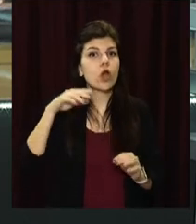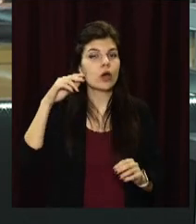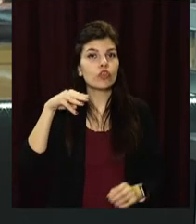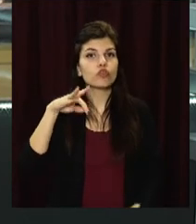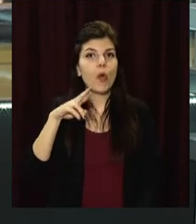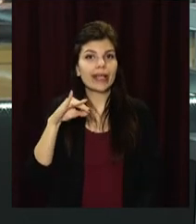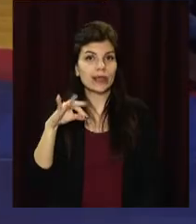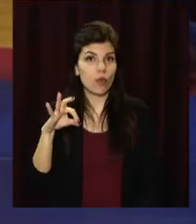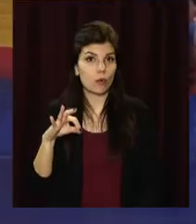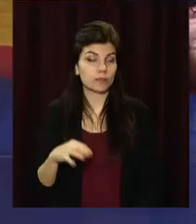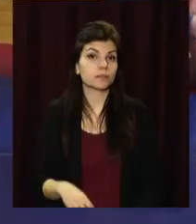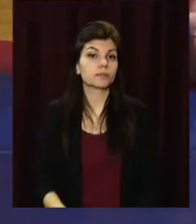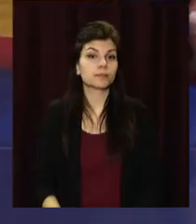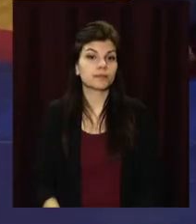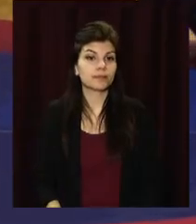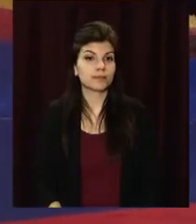далі в сюжеті.